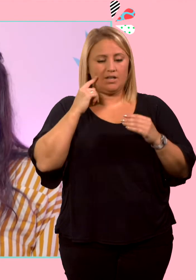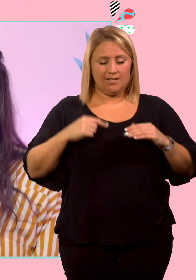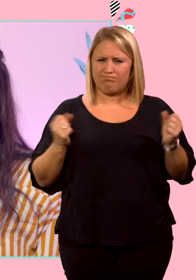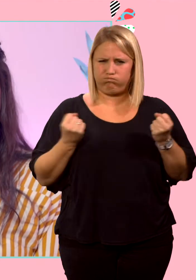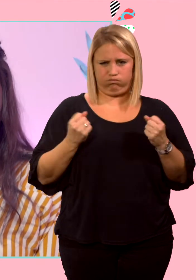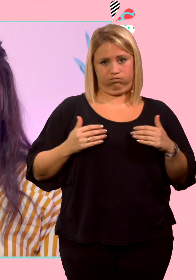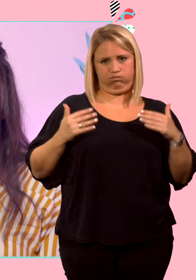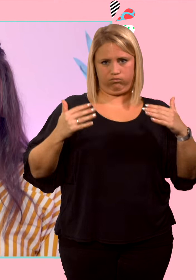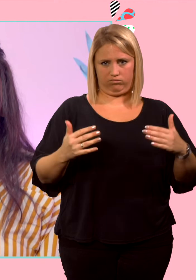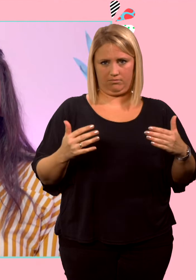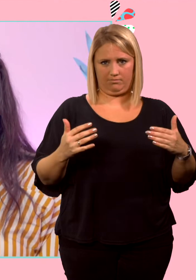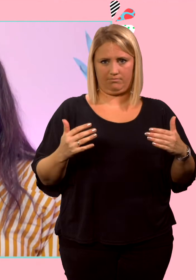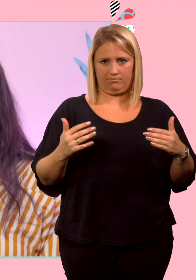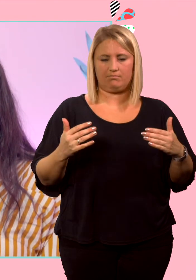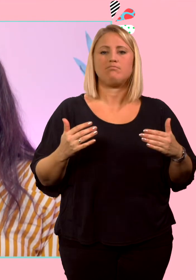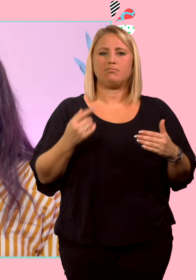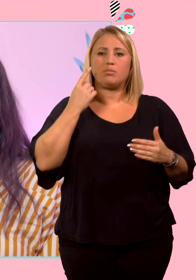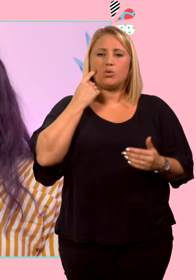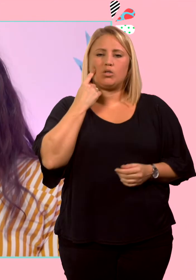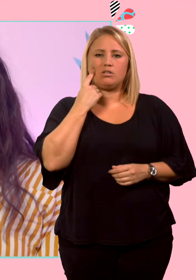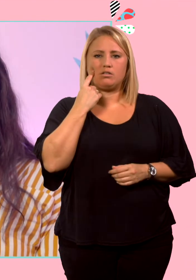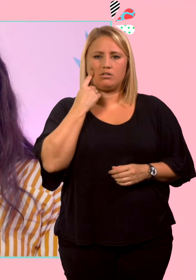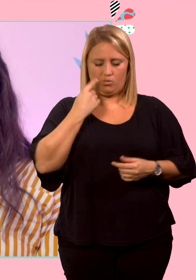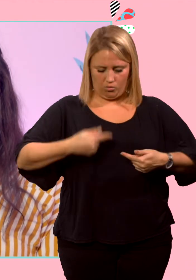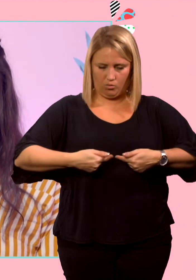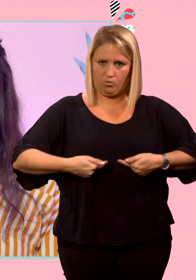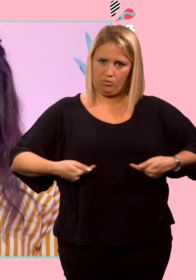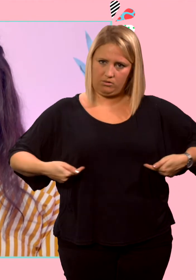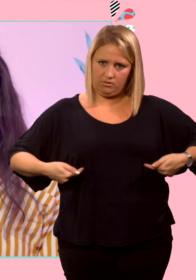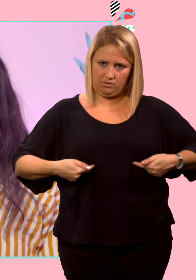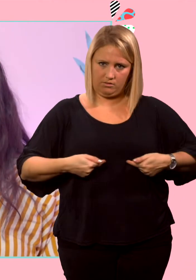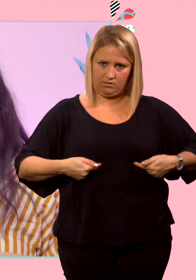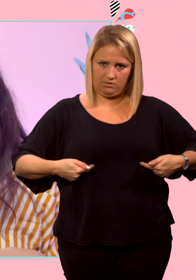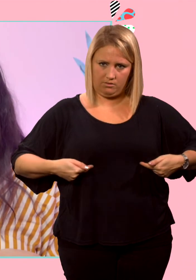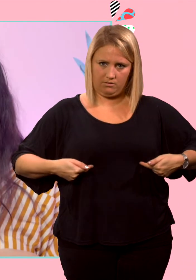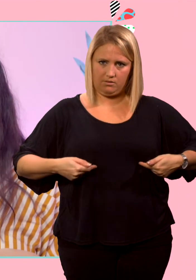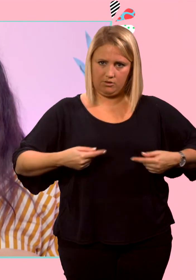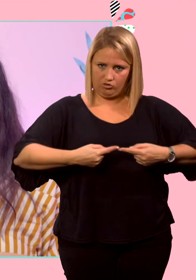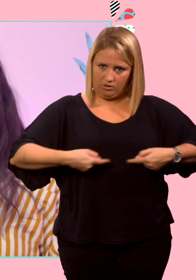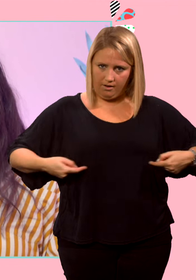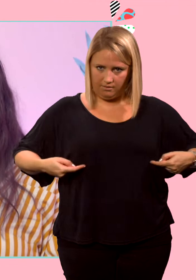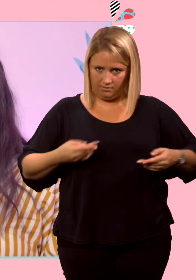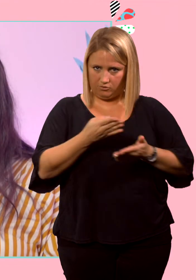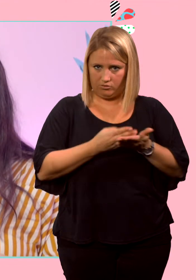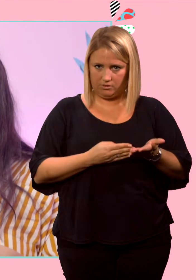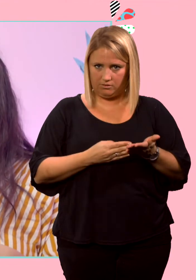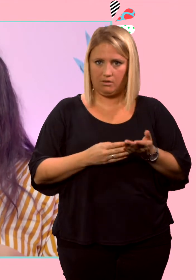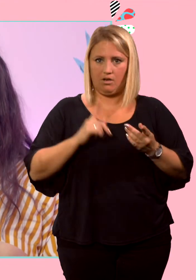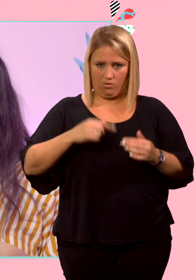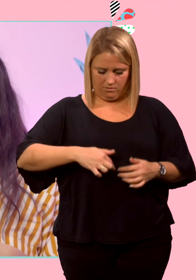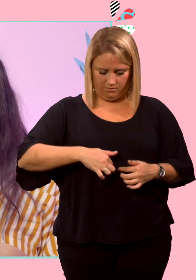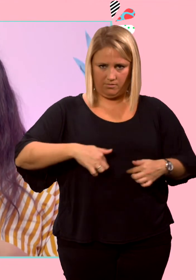und umfangreich ist, und das heißt, dass einmal unterhalb, also in der Brustfalte, ein Schnitt gesetzt wird und einmal hoch